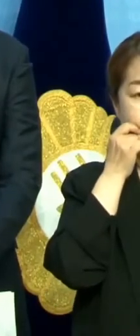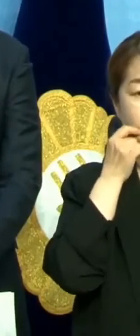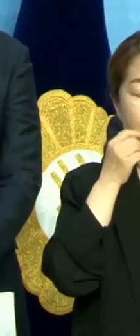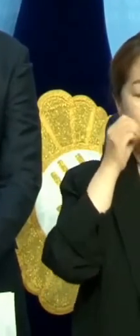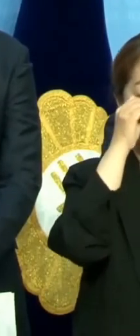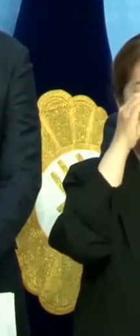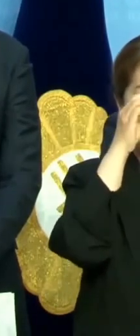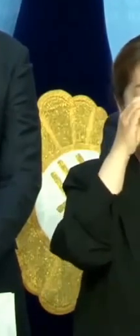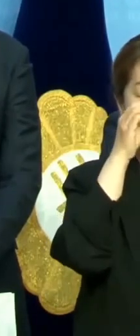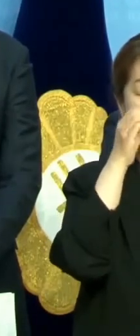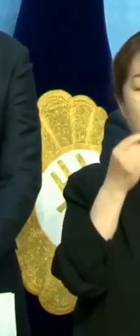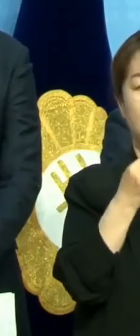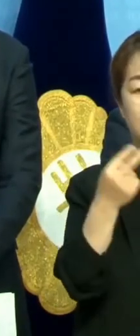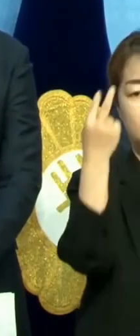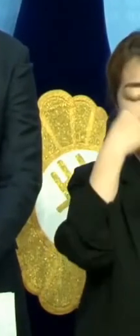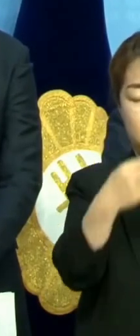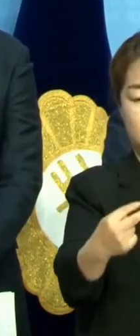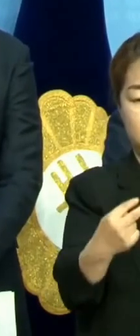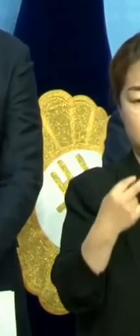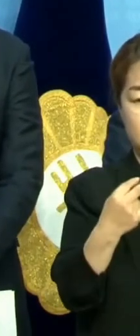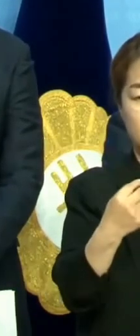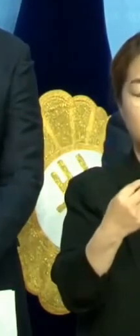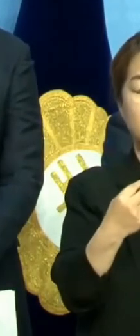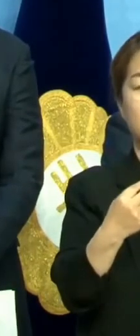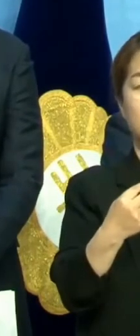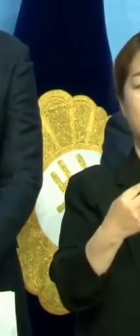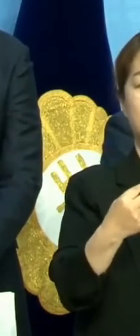너의 눈을